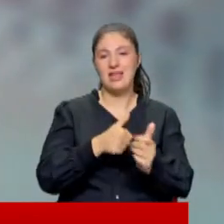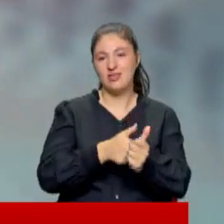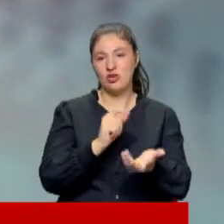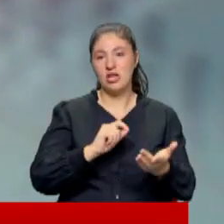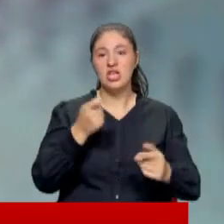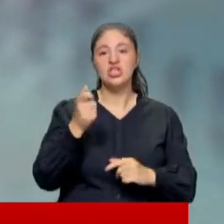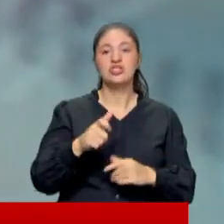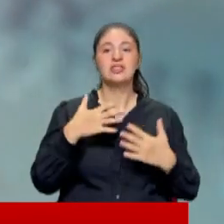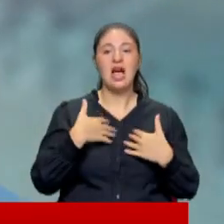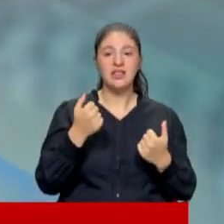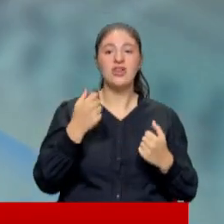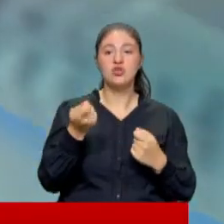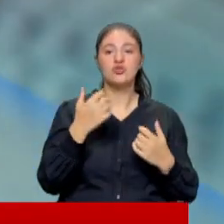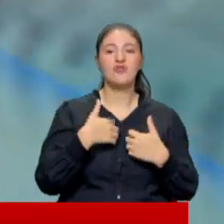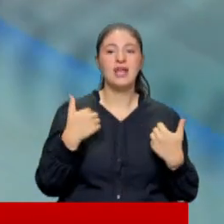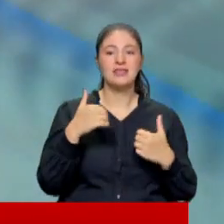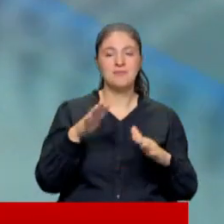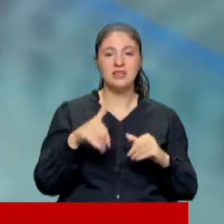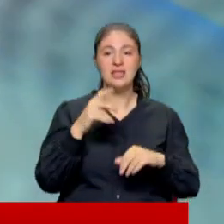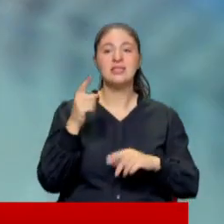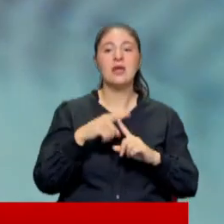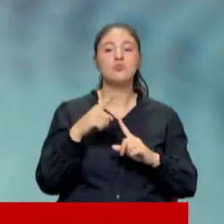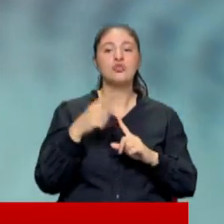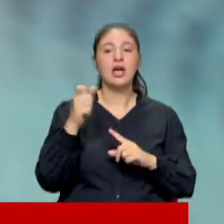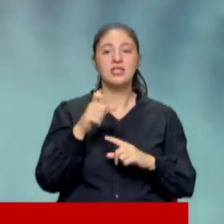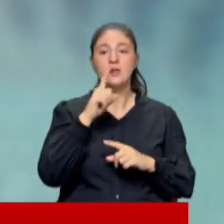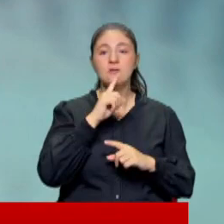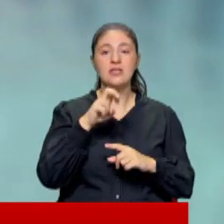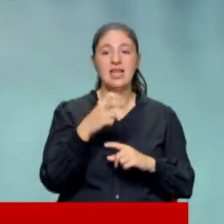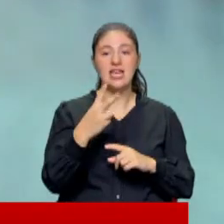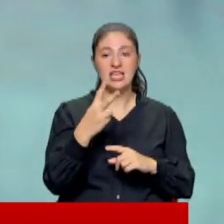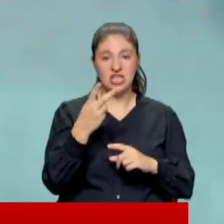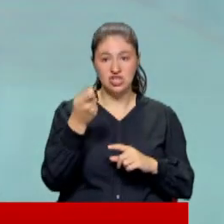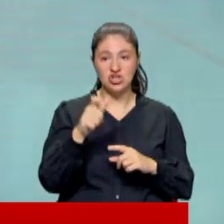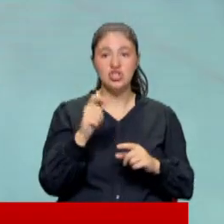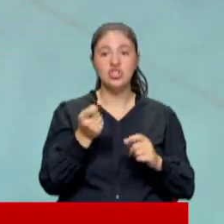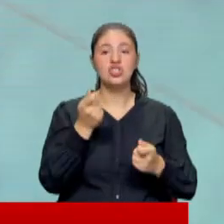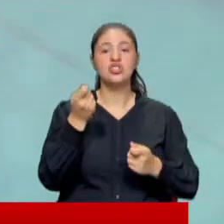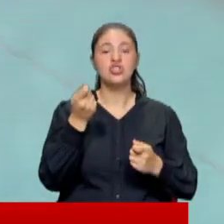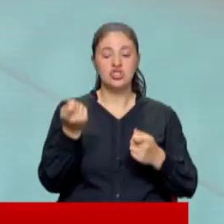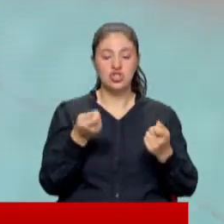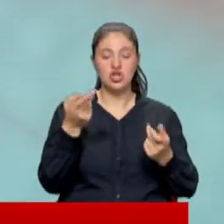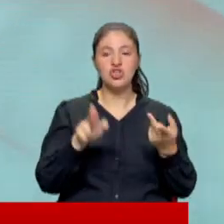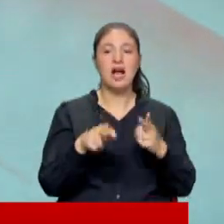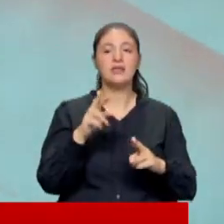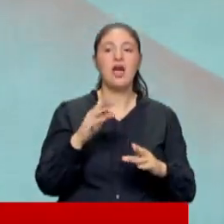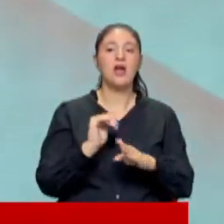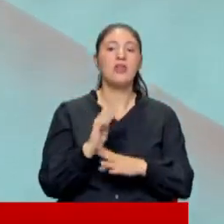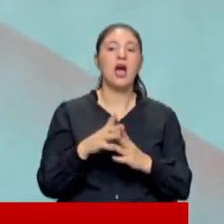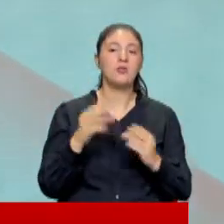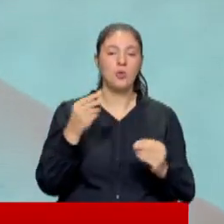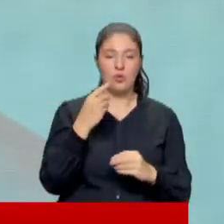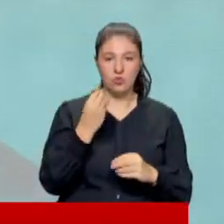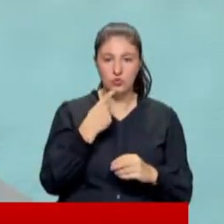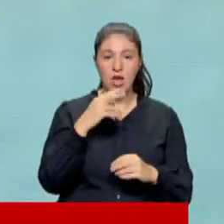İş Güvenliği Meclisi Temmuz ayında en az 182 işçinin iş cinayetlerinde hayatını kaybettiğini duyurdu. Raporunda